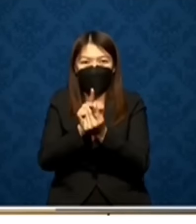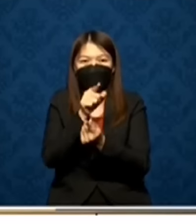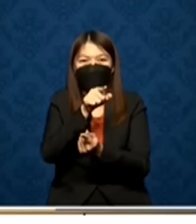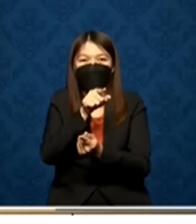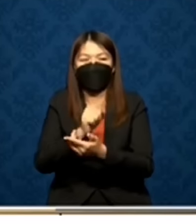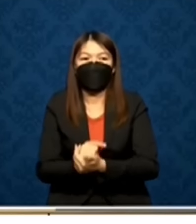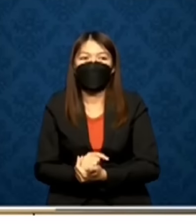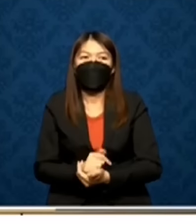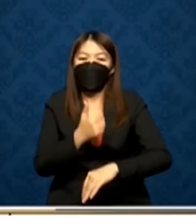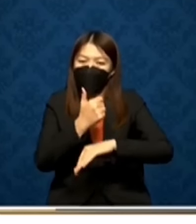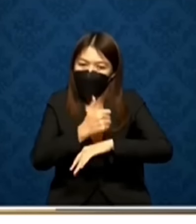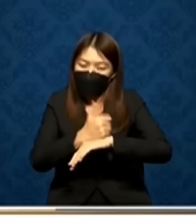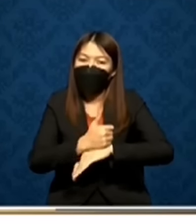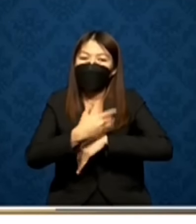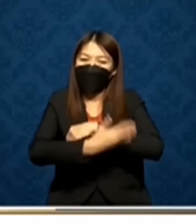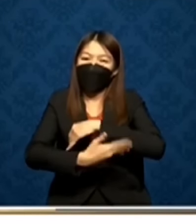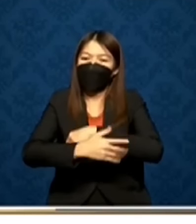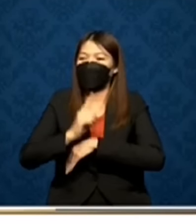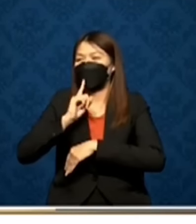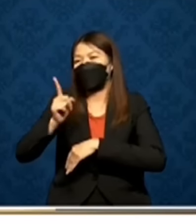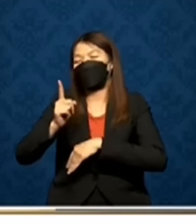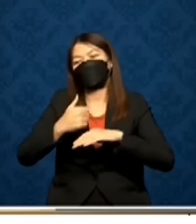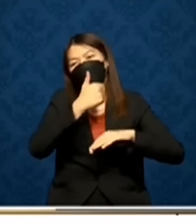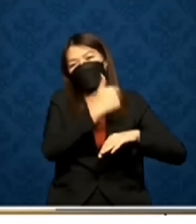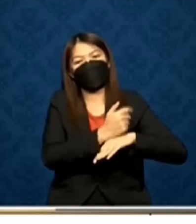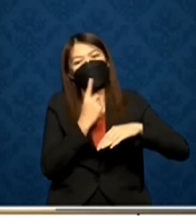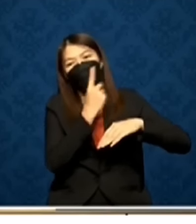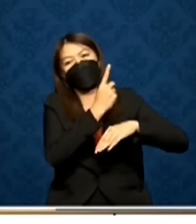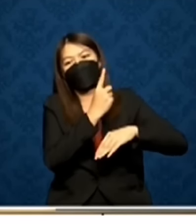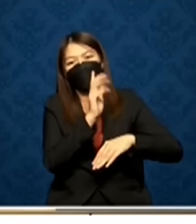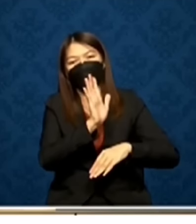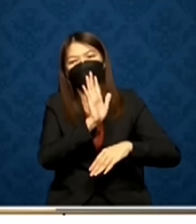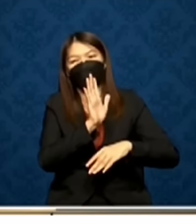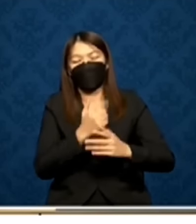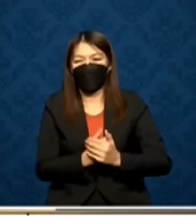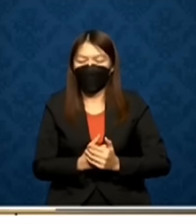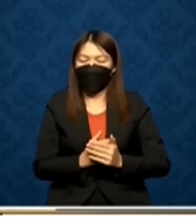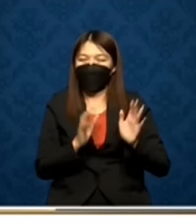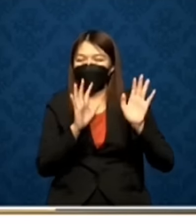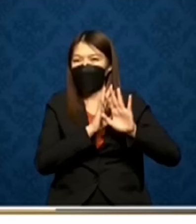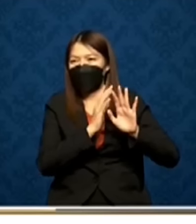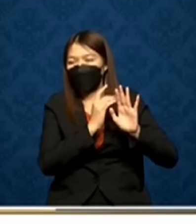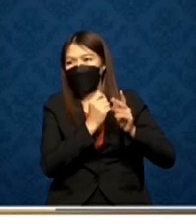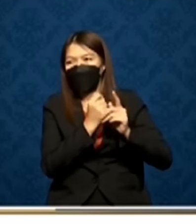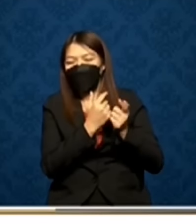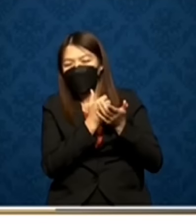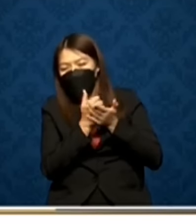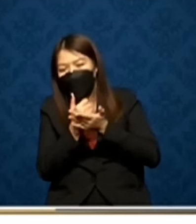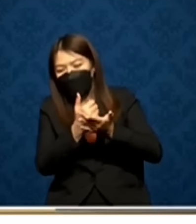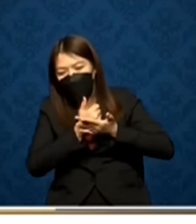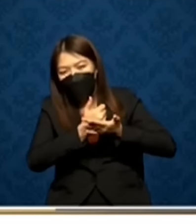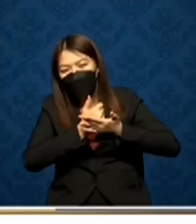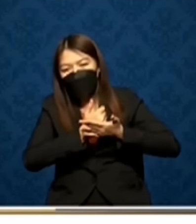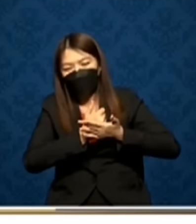ผู้ว่ารถไฟไม่กล้าฟ้องเจ้านายบุญคุณกับความถูกต้อง